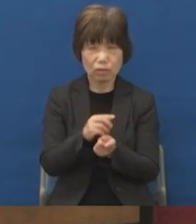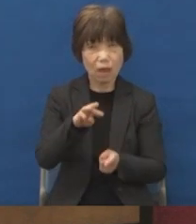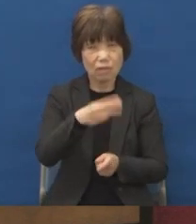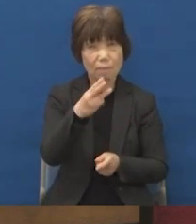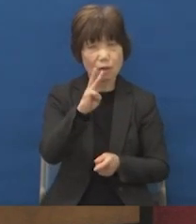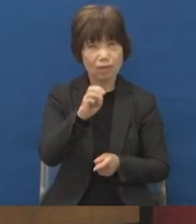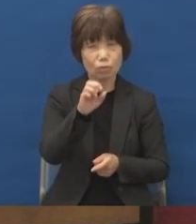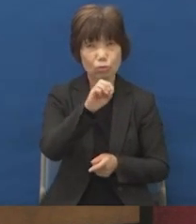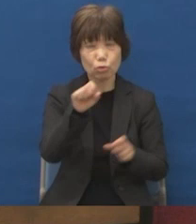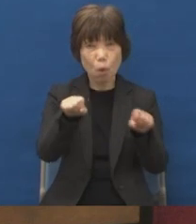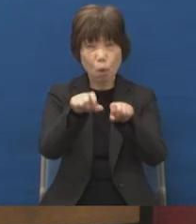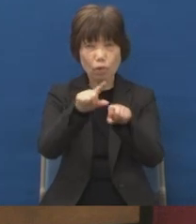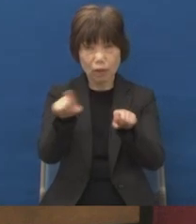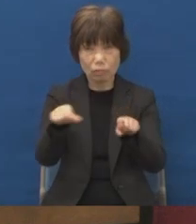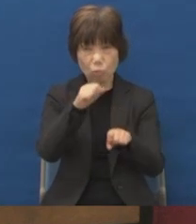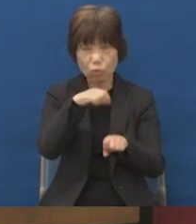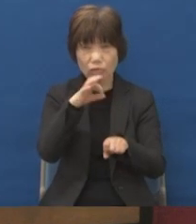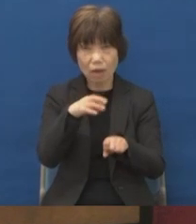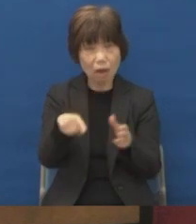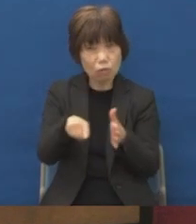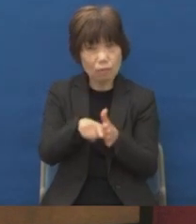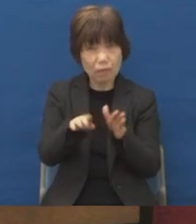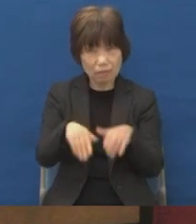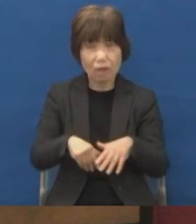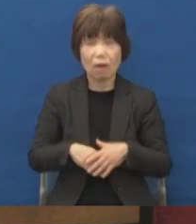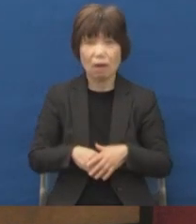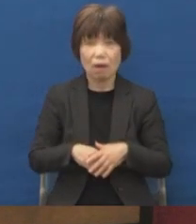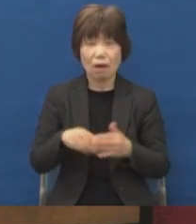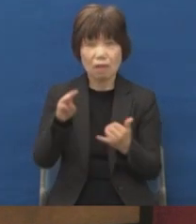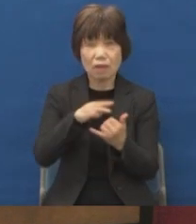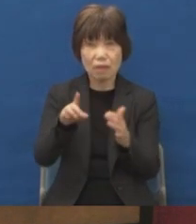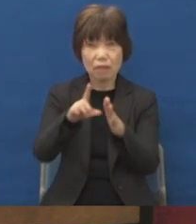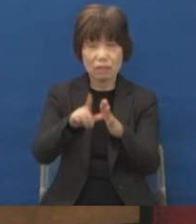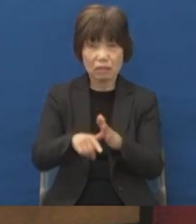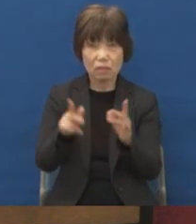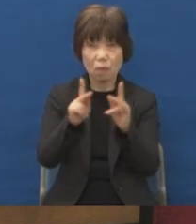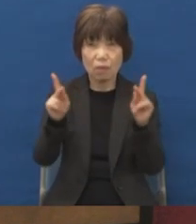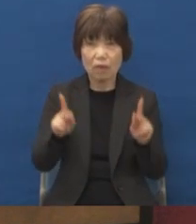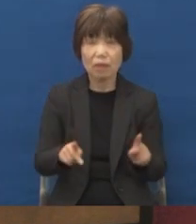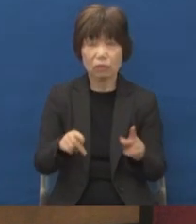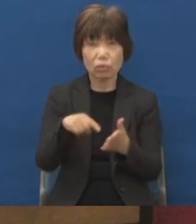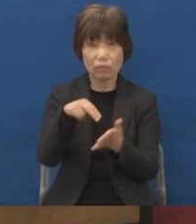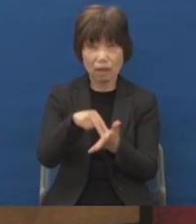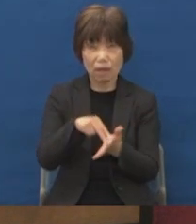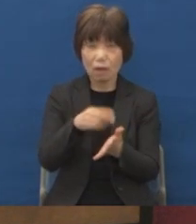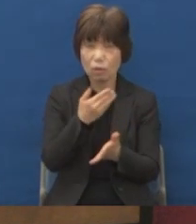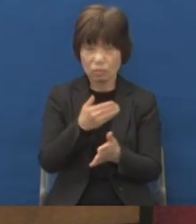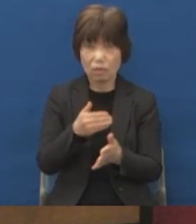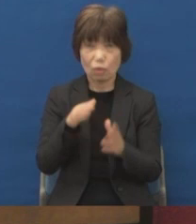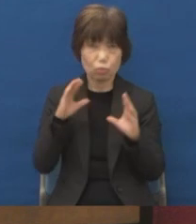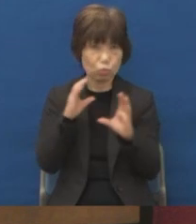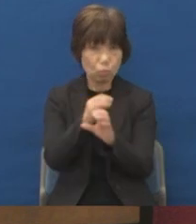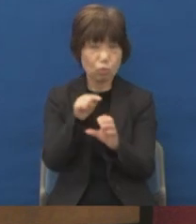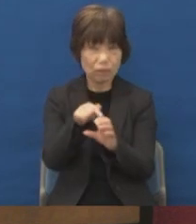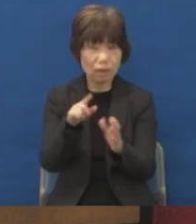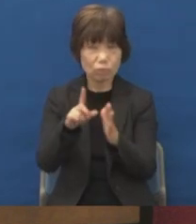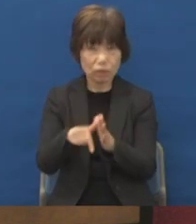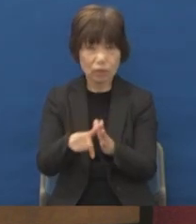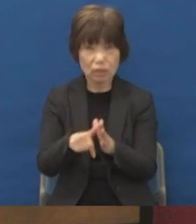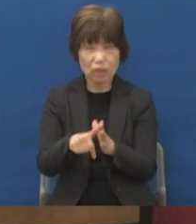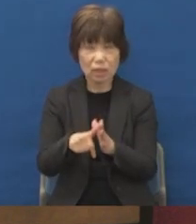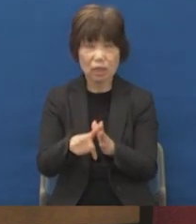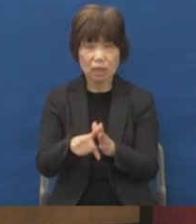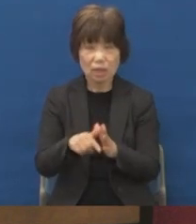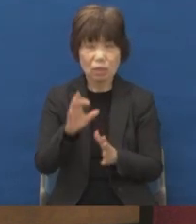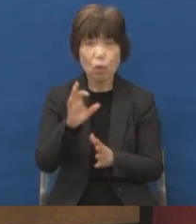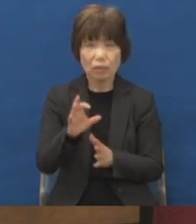億円の予算が盛り込まれていること、災害時における課題として注目される中、災害用マンホールトイレの設置を